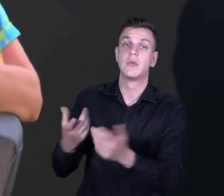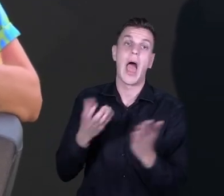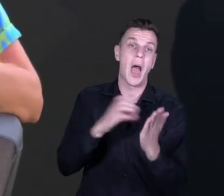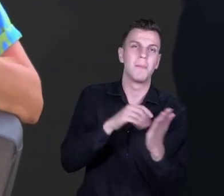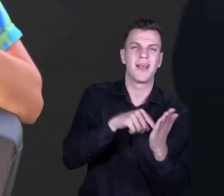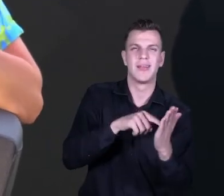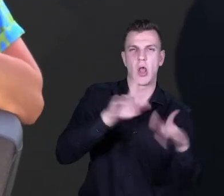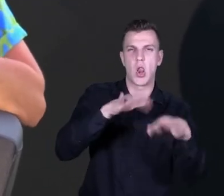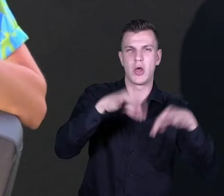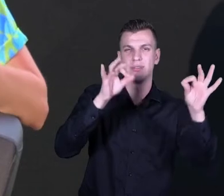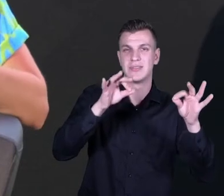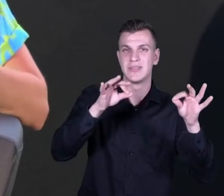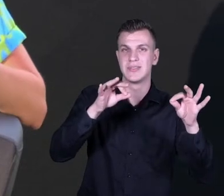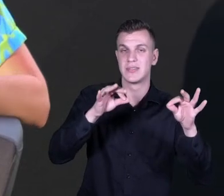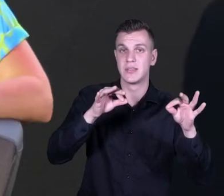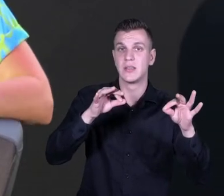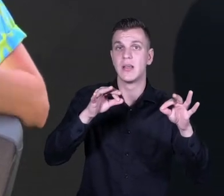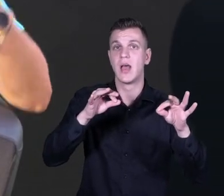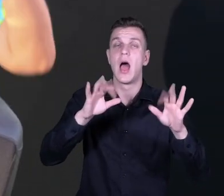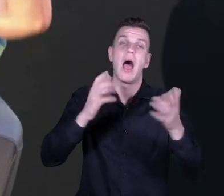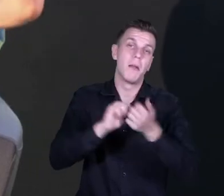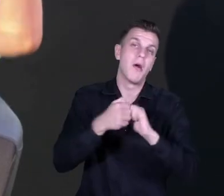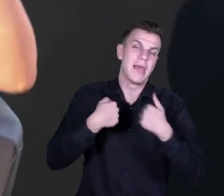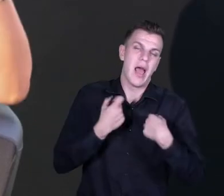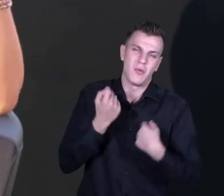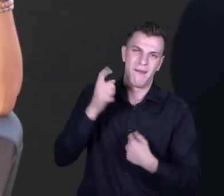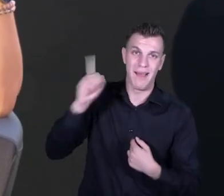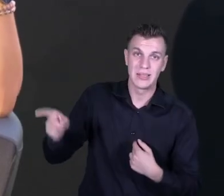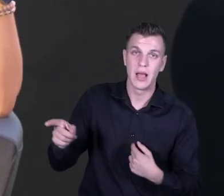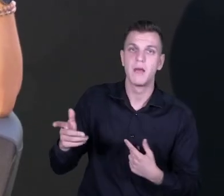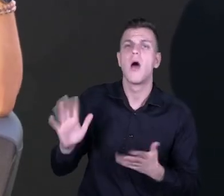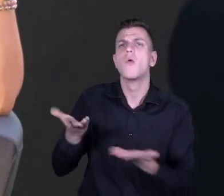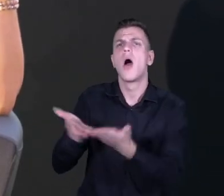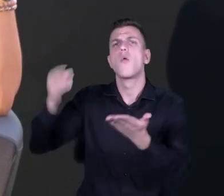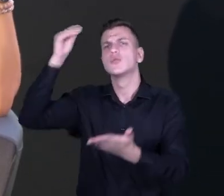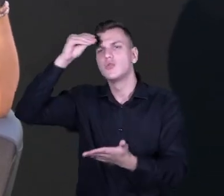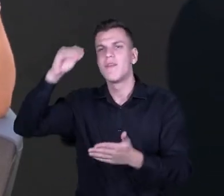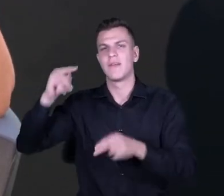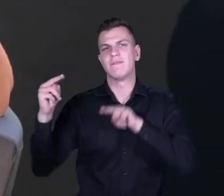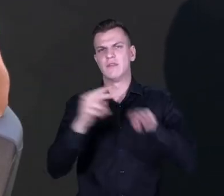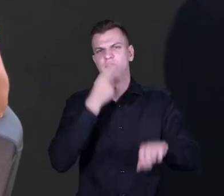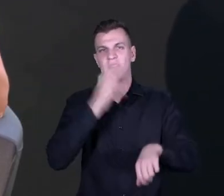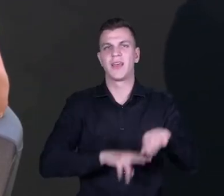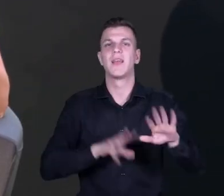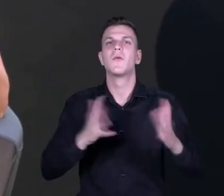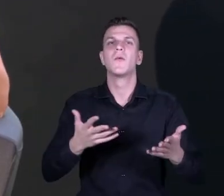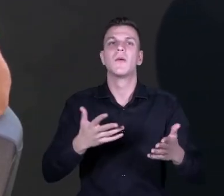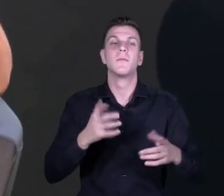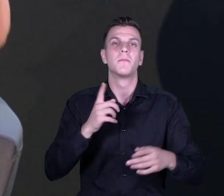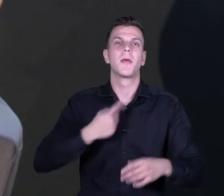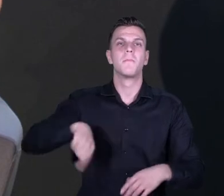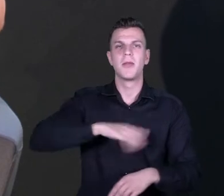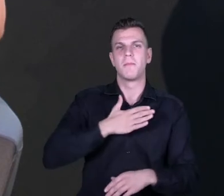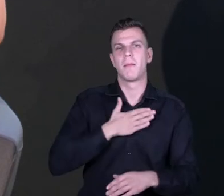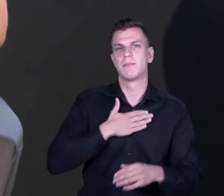przez aplikację, czy może gdzieś tam przeze mnie, ale uczniowie widzieli, bo ta aplikacja pozwalała mi, znaczy przez to, że mamy tak doposażone gabinety,